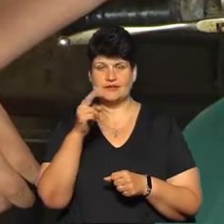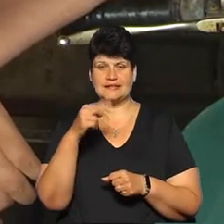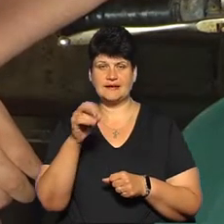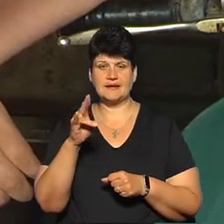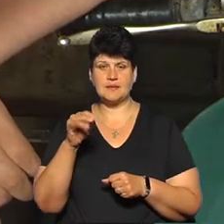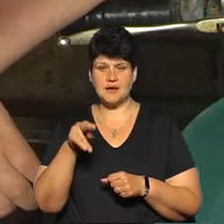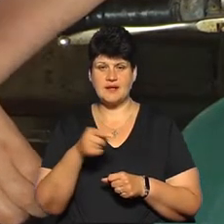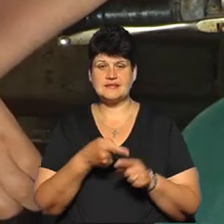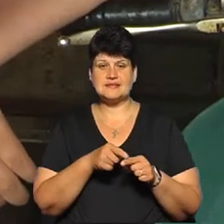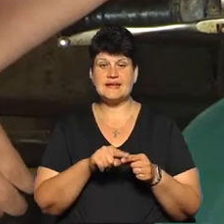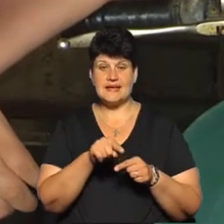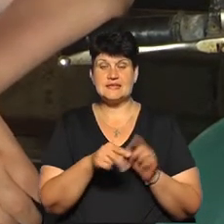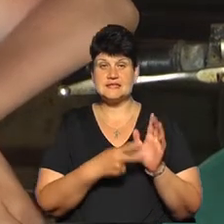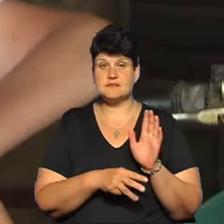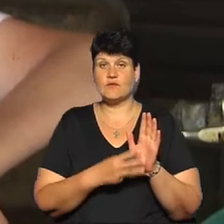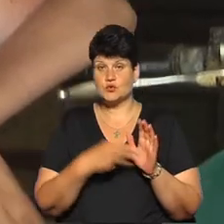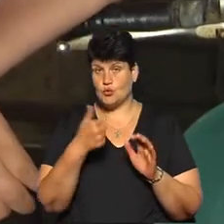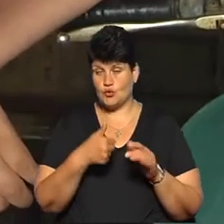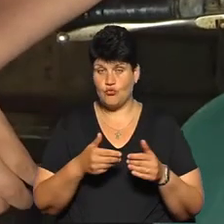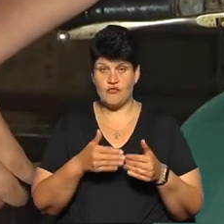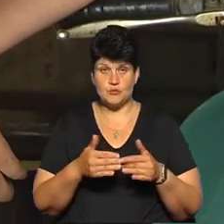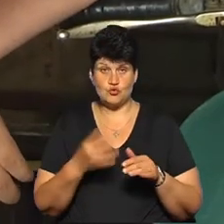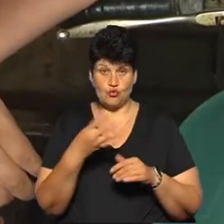року випуску. Йому вже 44 роки.